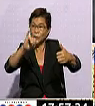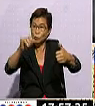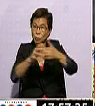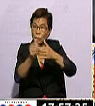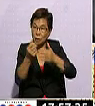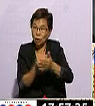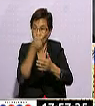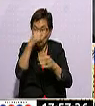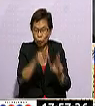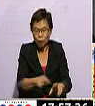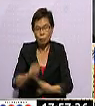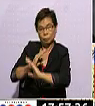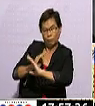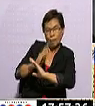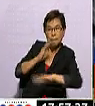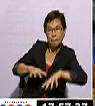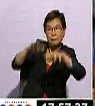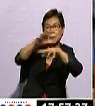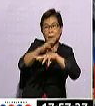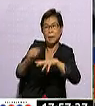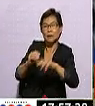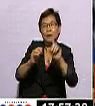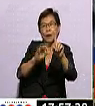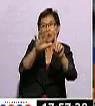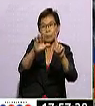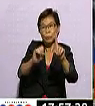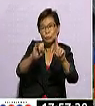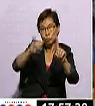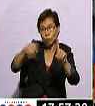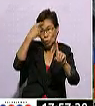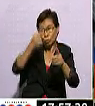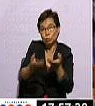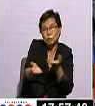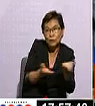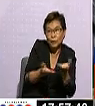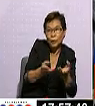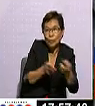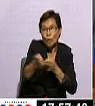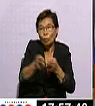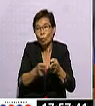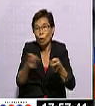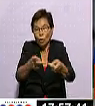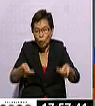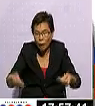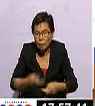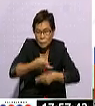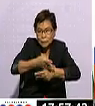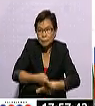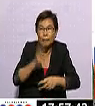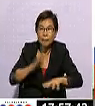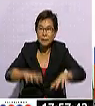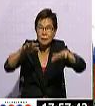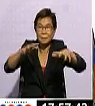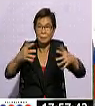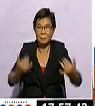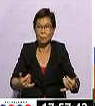RM443.9 juta untuk rancangan tebatan banjir dan RM150 juta untuk menyelenggara pengurusan kolam takungan banjir sedia